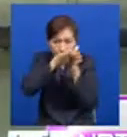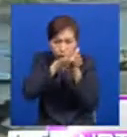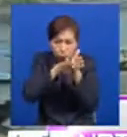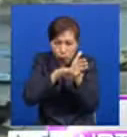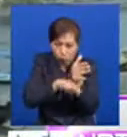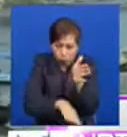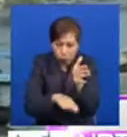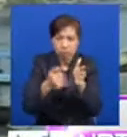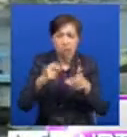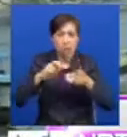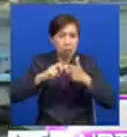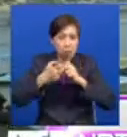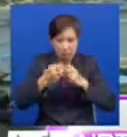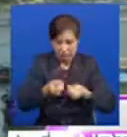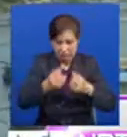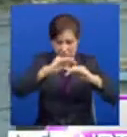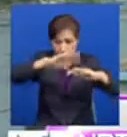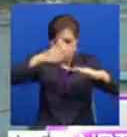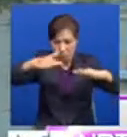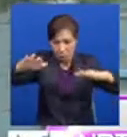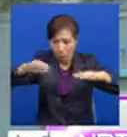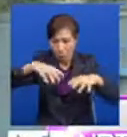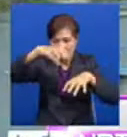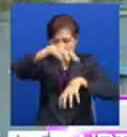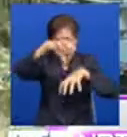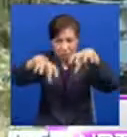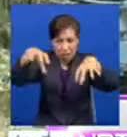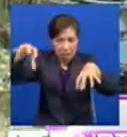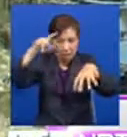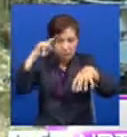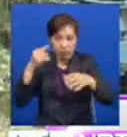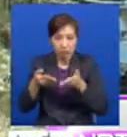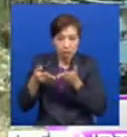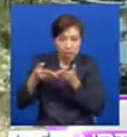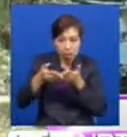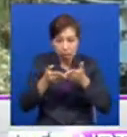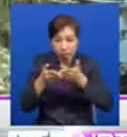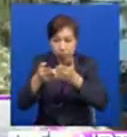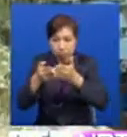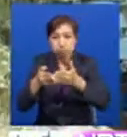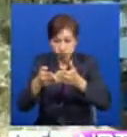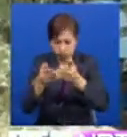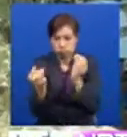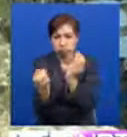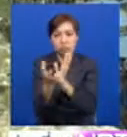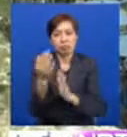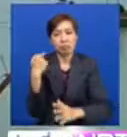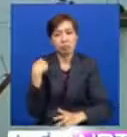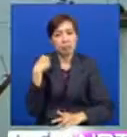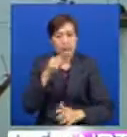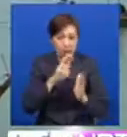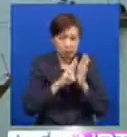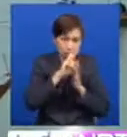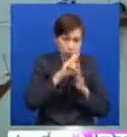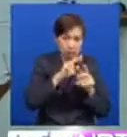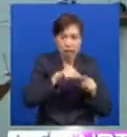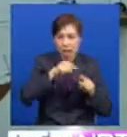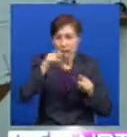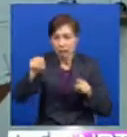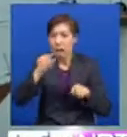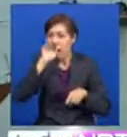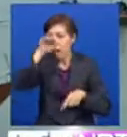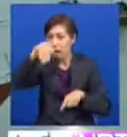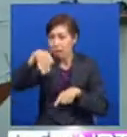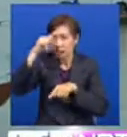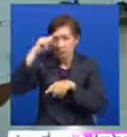ทำให้มีเนินทรายและโขดหินโผล่ขึ้นมาหลายจุดส่งผลกระทบต่อการเดินเรือโดยสารระหว่างท่าเรือเชียงรายกับปางช้างบ้าน